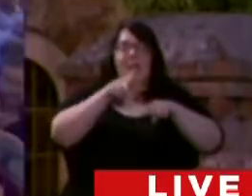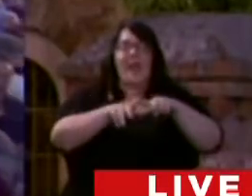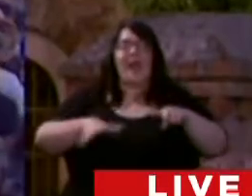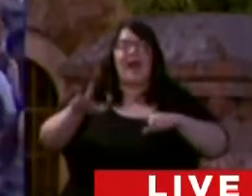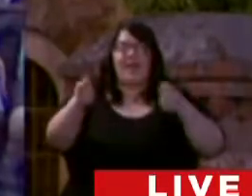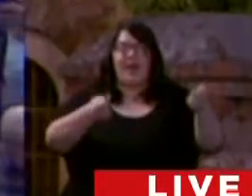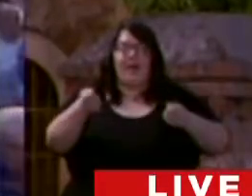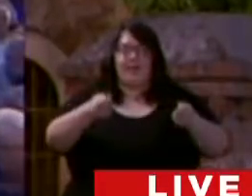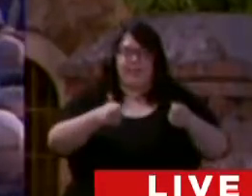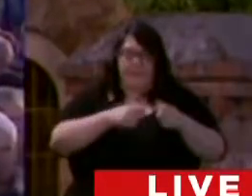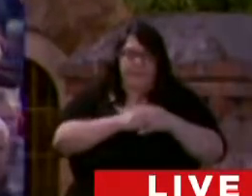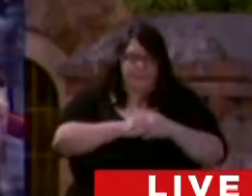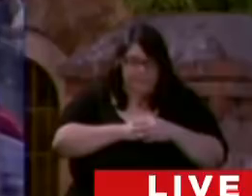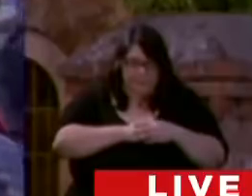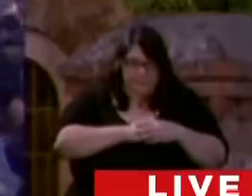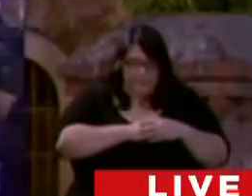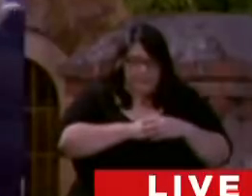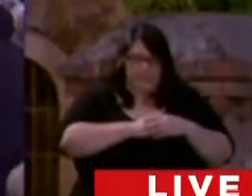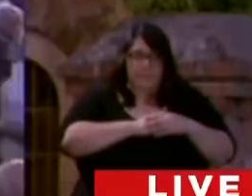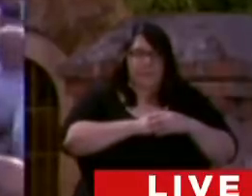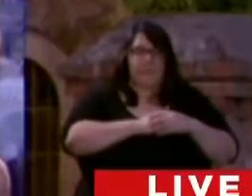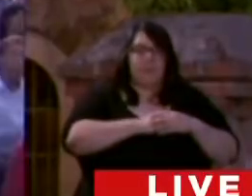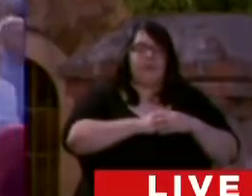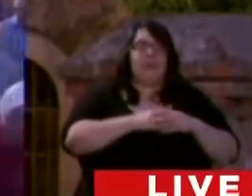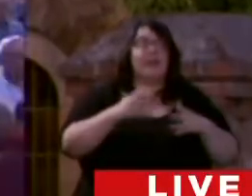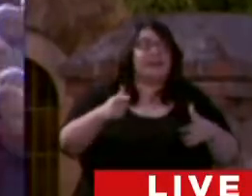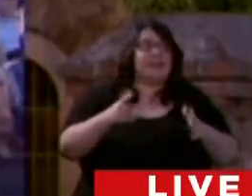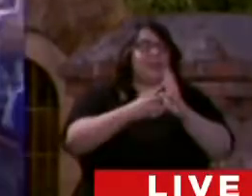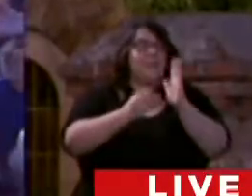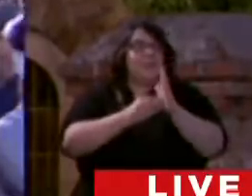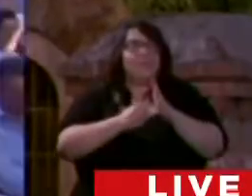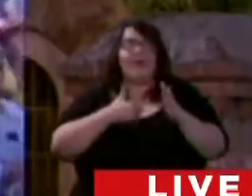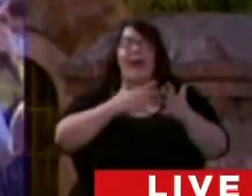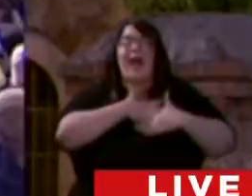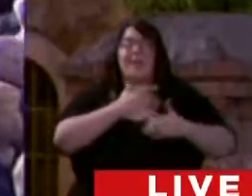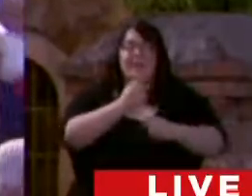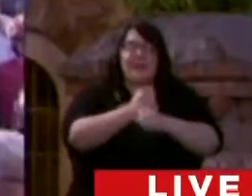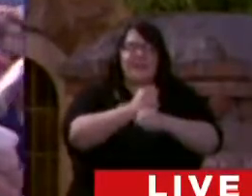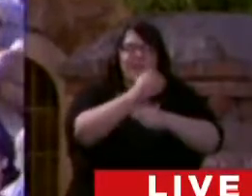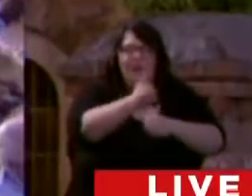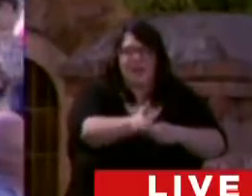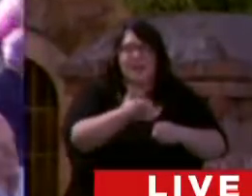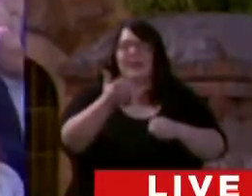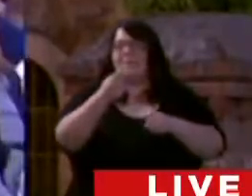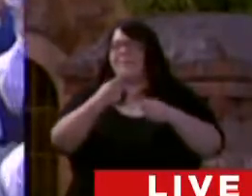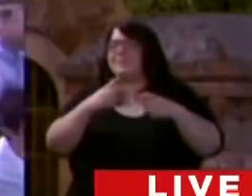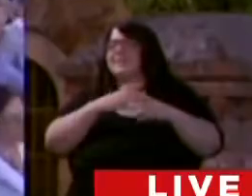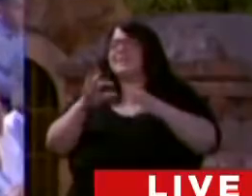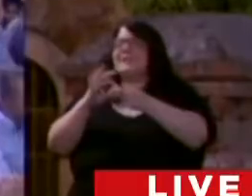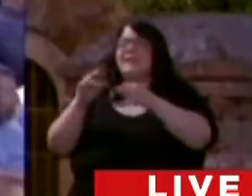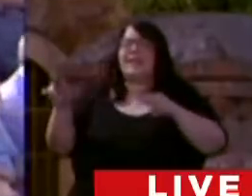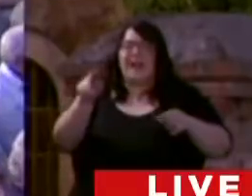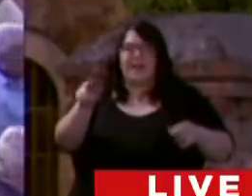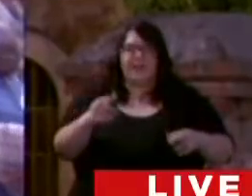Και προσέξτε, τέτοια παραδείγματα, αγαπητέ Νεκτάριε, κύριοι συνάδελφοι, υπάρχουν πολλά, δεν είναι 5 και